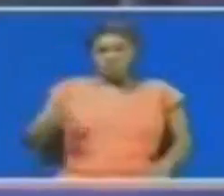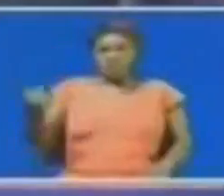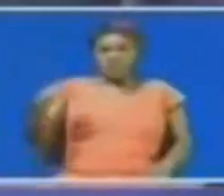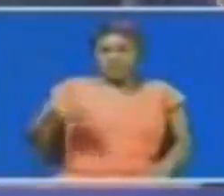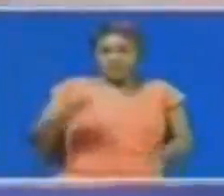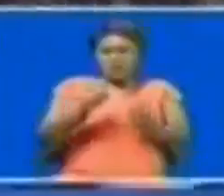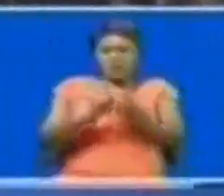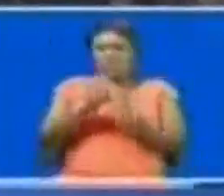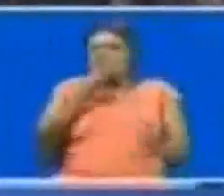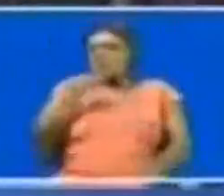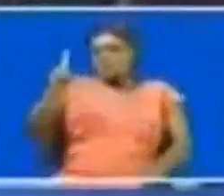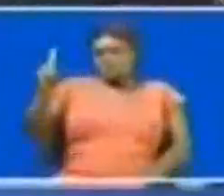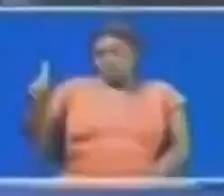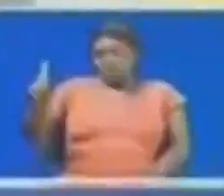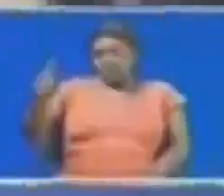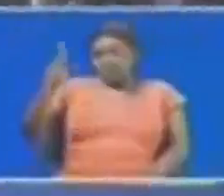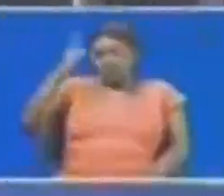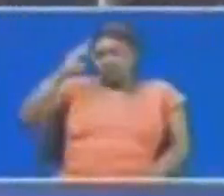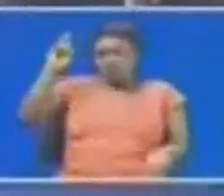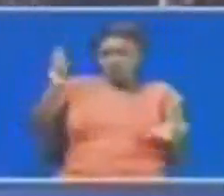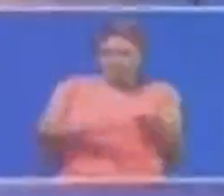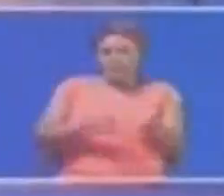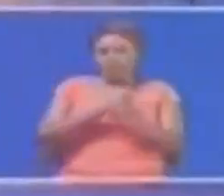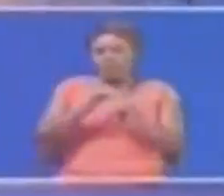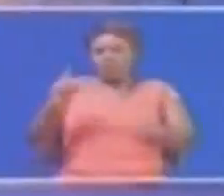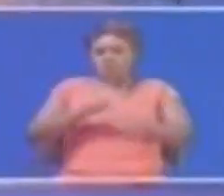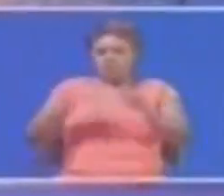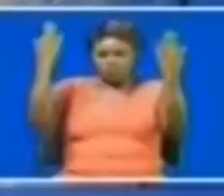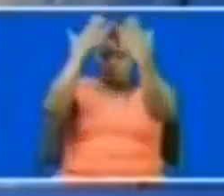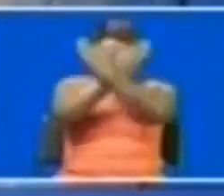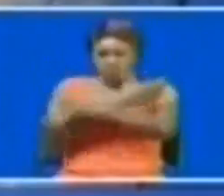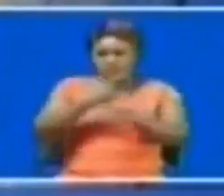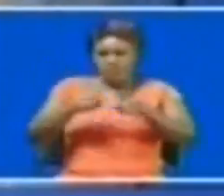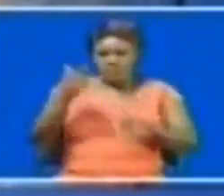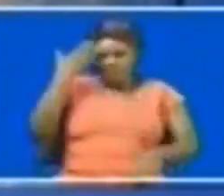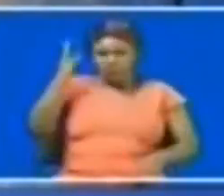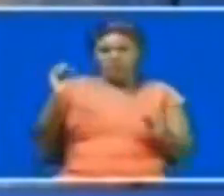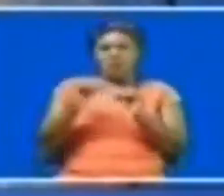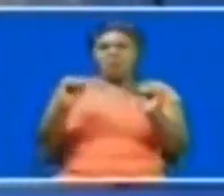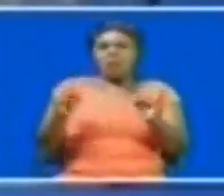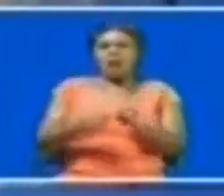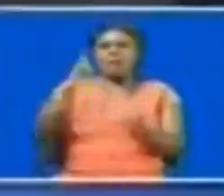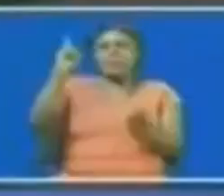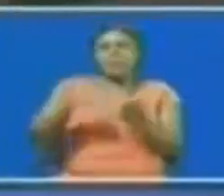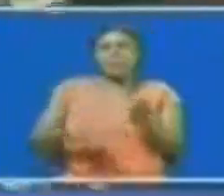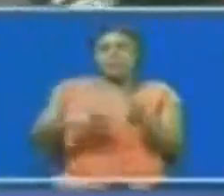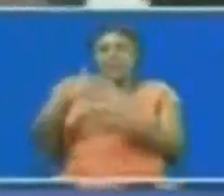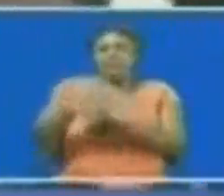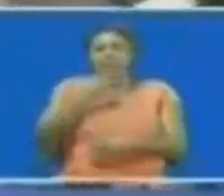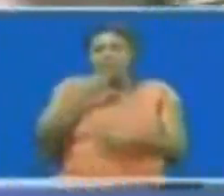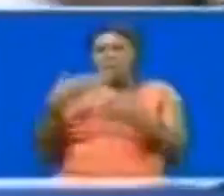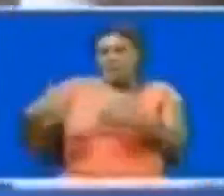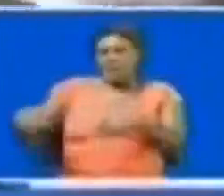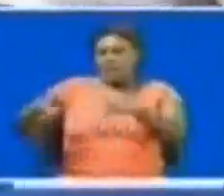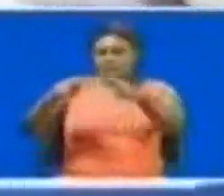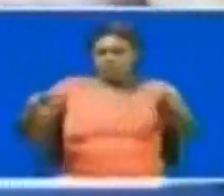aliingia na mwanamume mmoja ambaye hakutambuliwa majira ya usiku. Hata hivyo hakujua kilichojiri baada ya mwanamume huyo kuondoka ndani